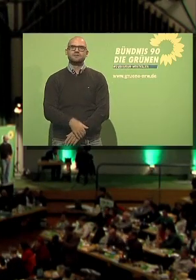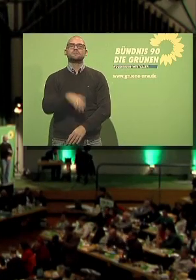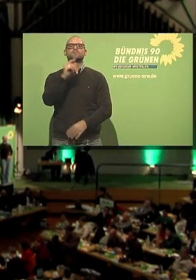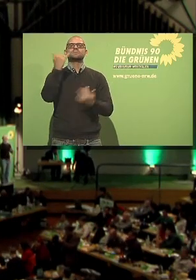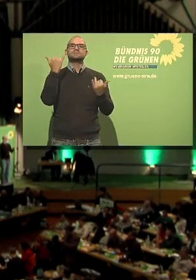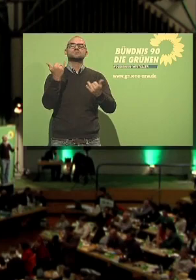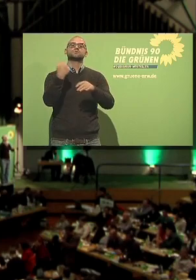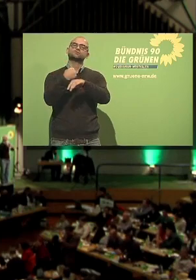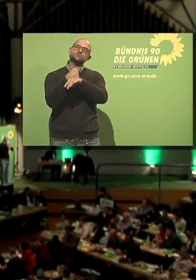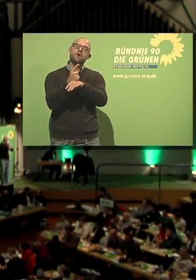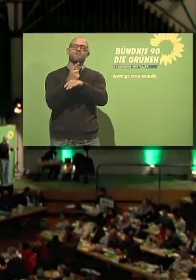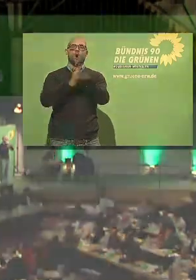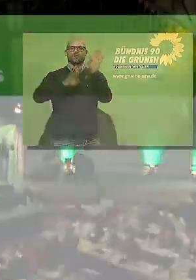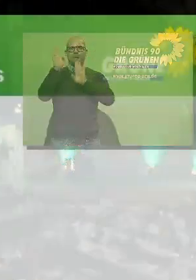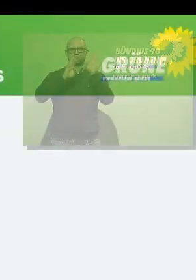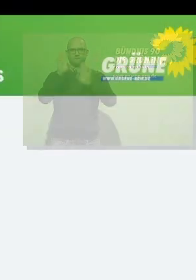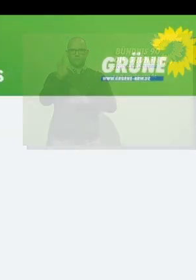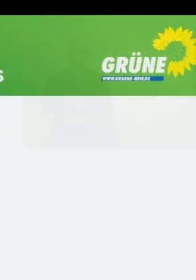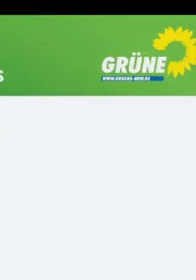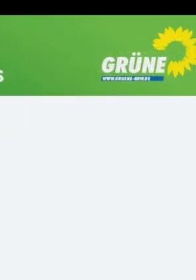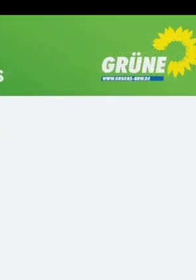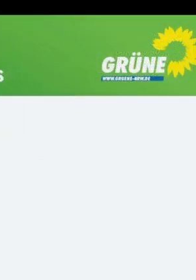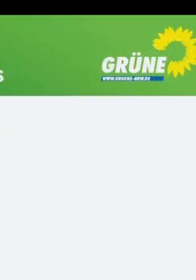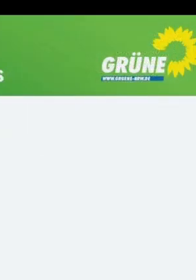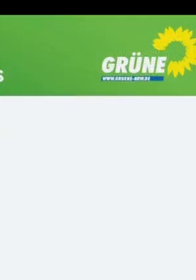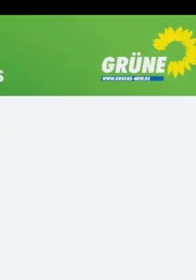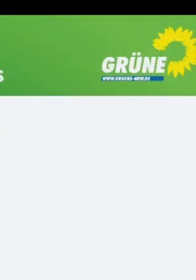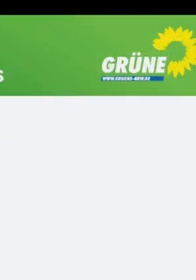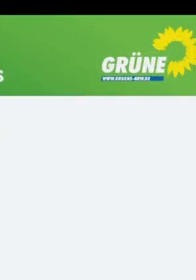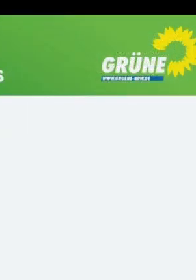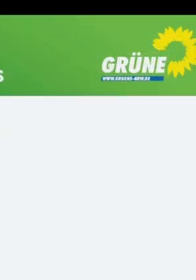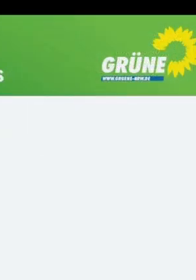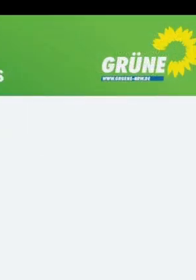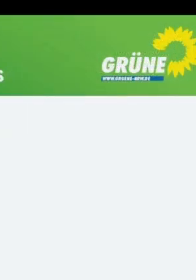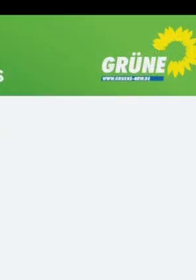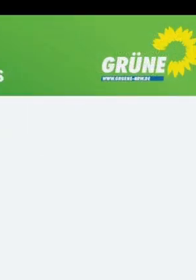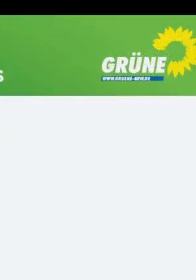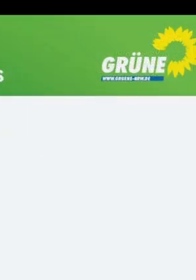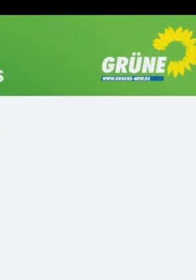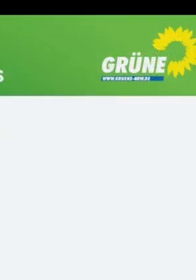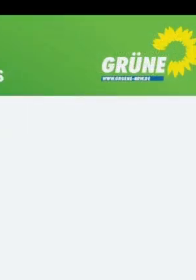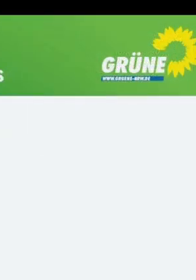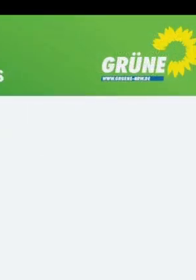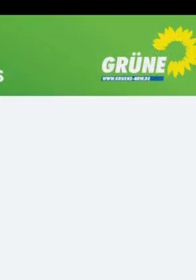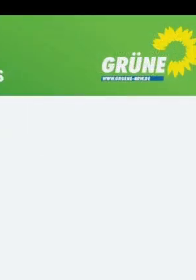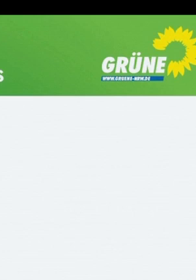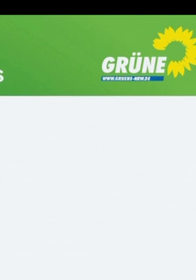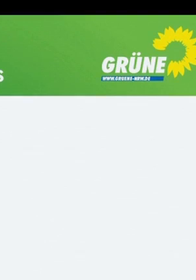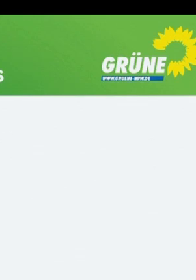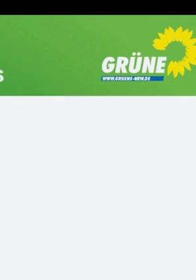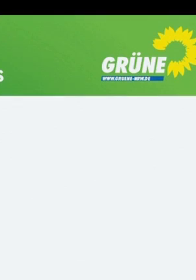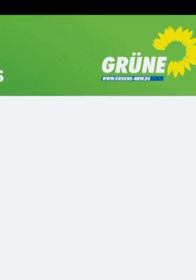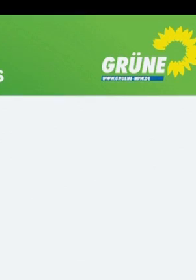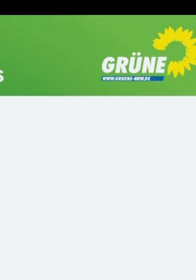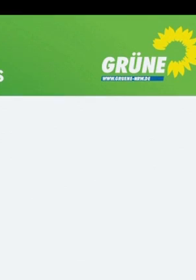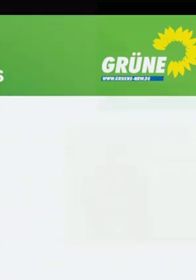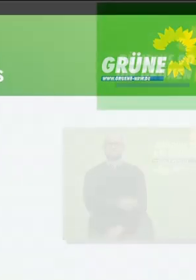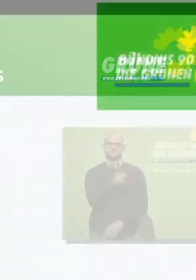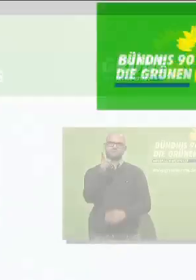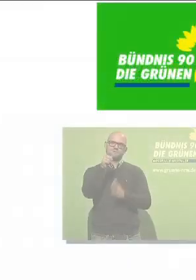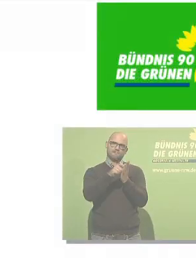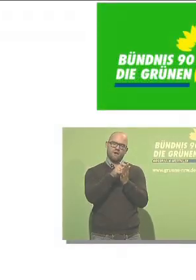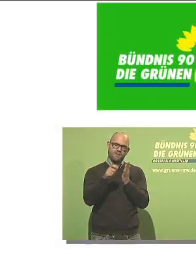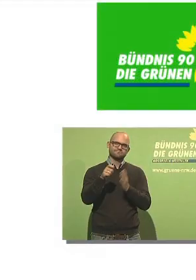direkt zur Abstimmung kommen. Das dauert noch einen Moment, bis Sie das vorbereitet haben. Okay. So. Ihr könnt wählen mit der